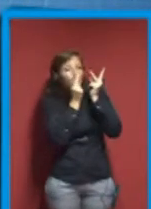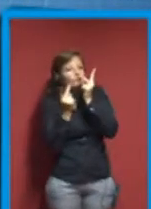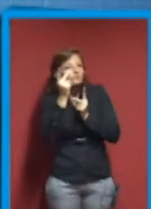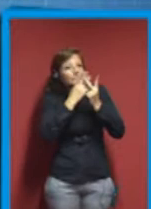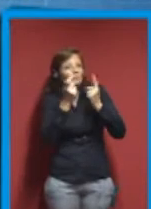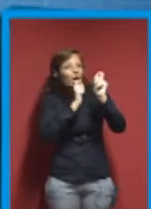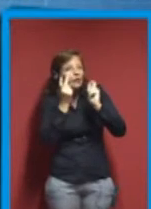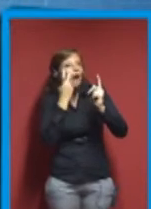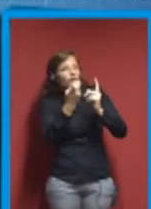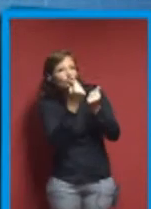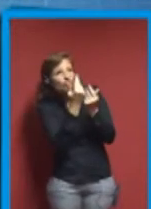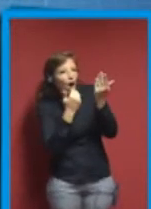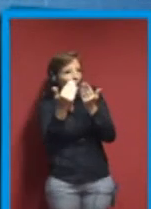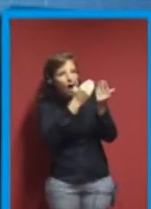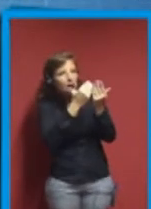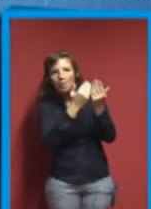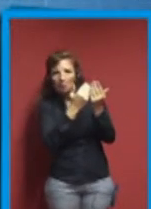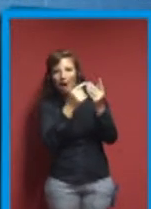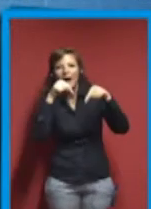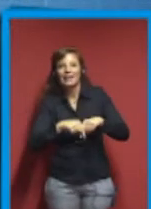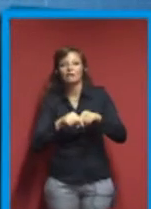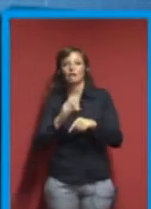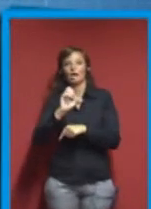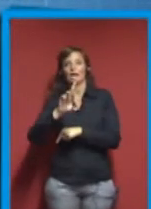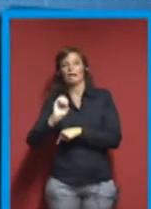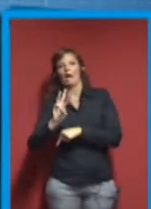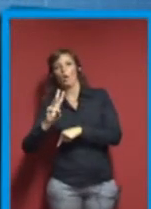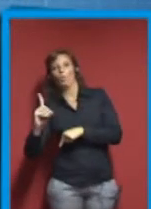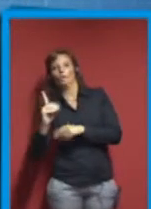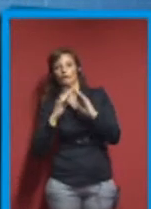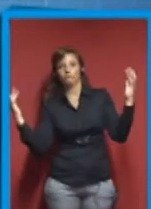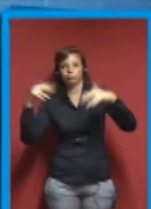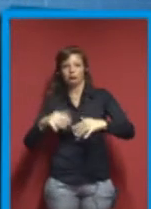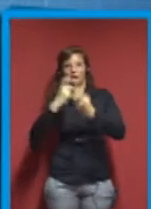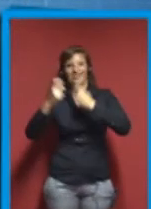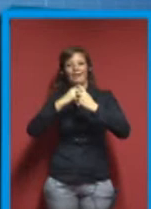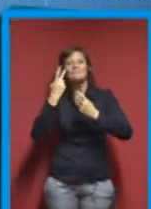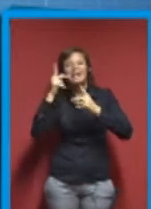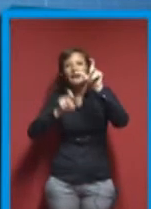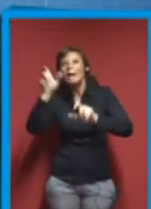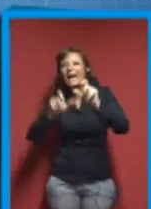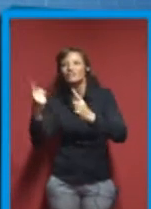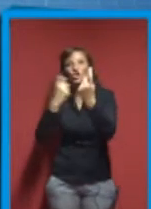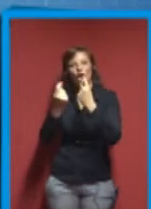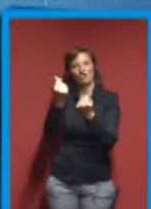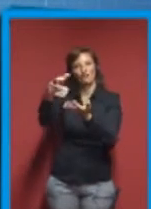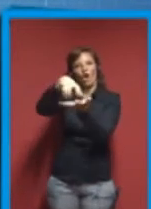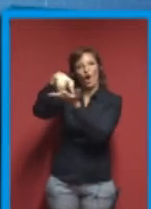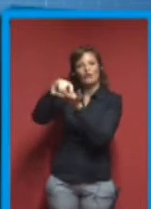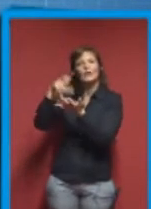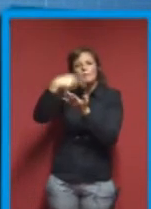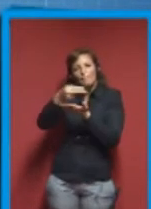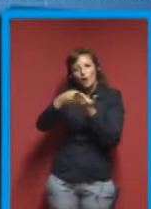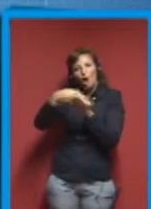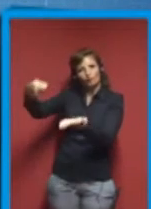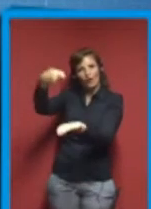sui mercati è possibile utilizzare il crowdsourcing proprio per finanziare i propri progetti.